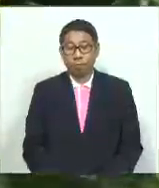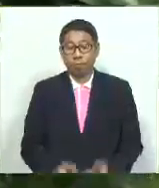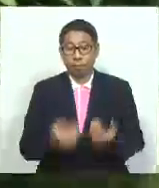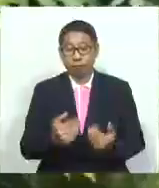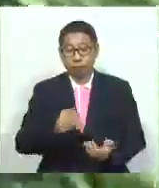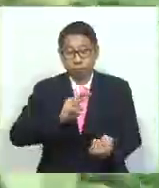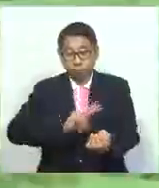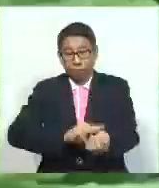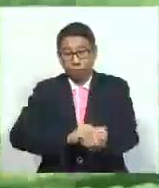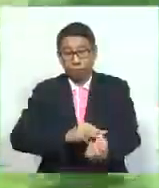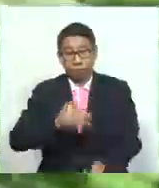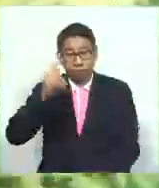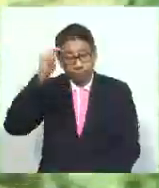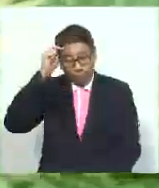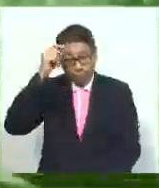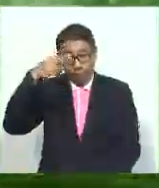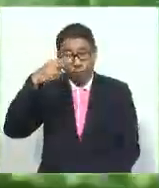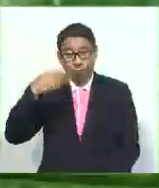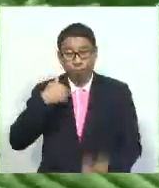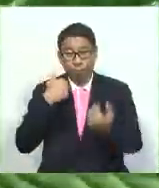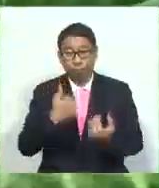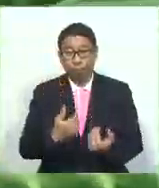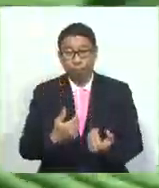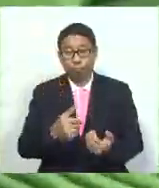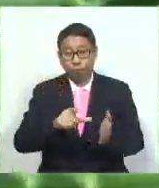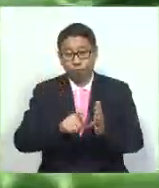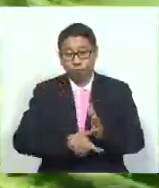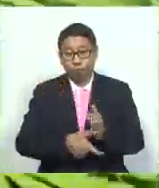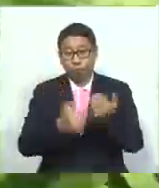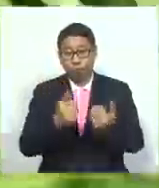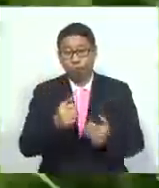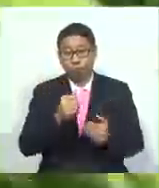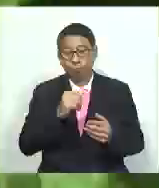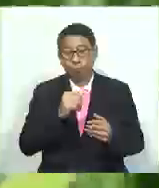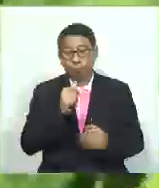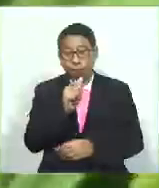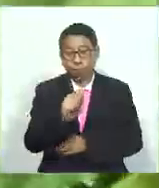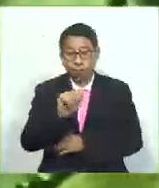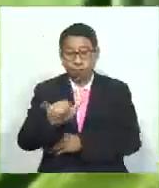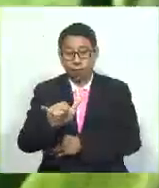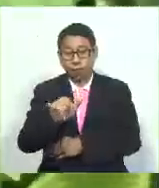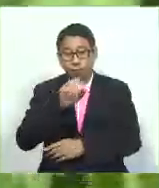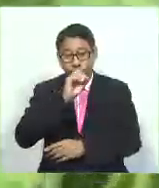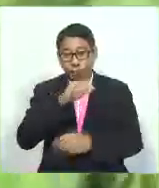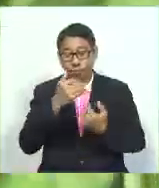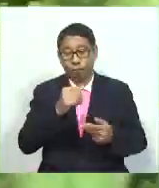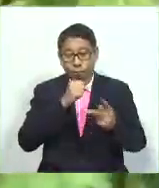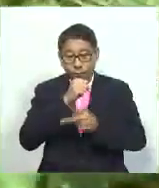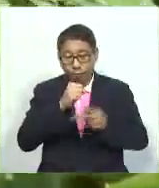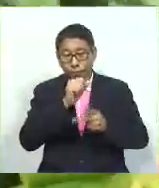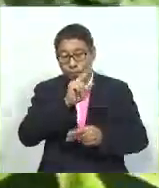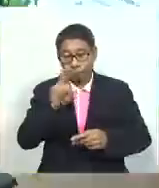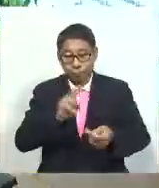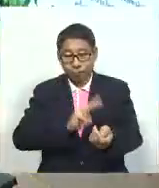ทางด้านนายแพทย์ทะเรศกรัษนัยรวิวงศ์เลขาธิการสำนักงานคณะกรรมการอาหารและยาก็ย้ำว่าการนำกัญชามาใช้ท